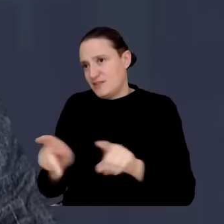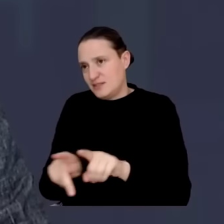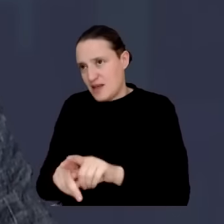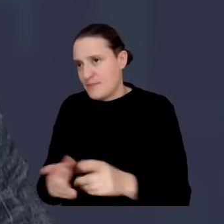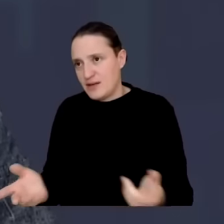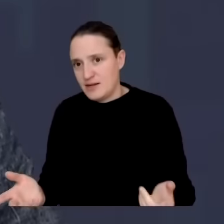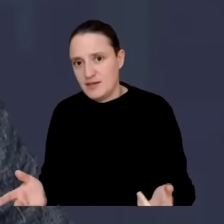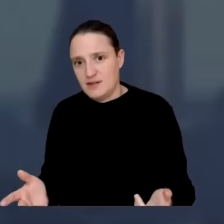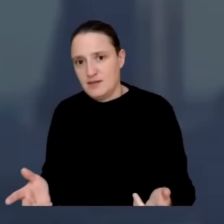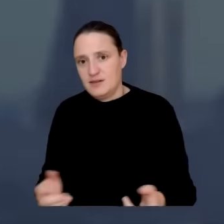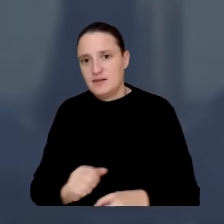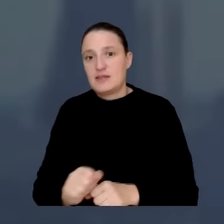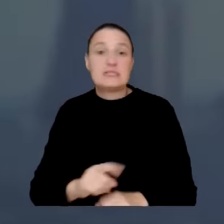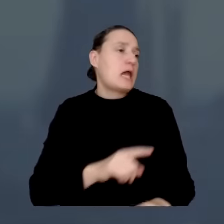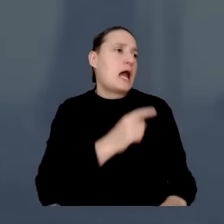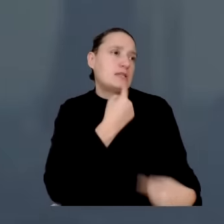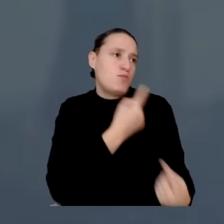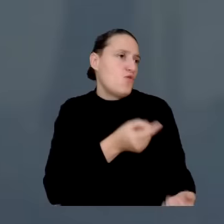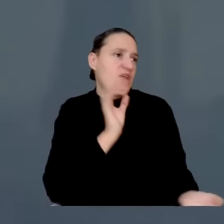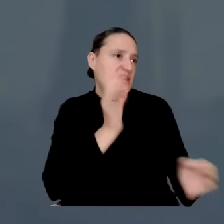są różnego rodzaju nieprawidłowości